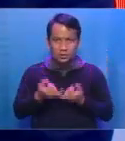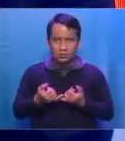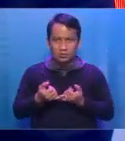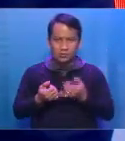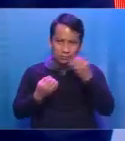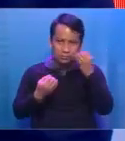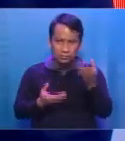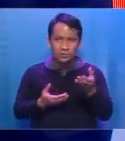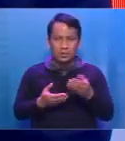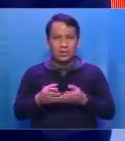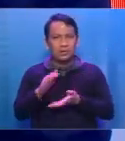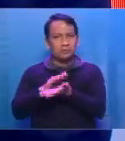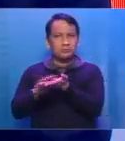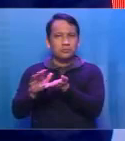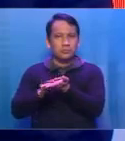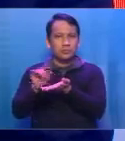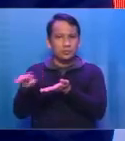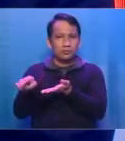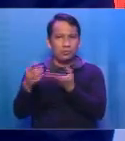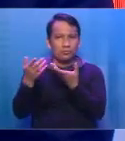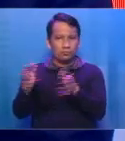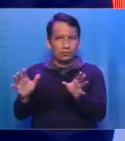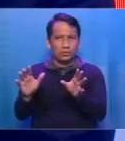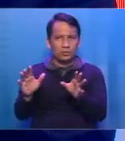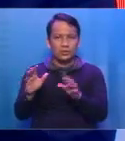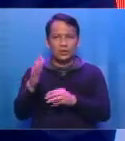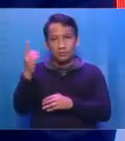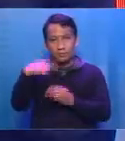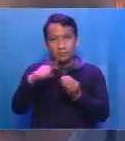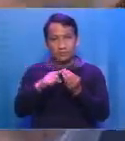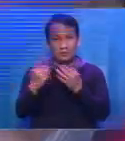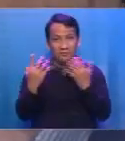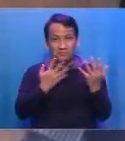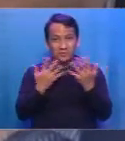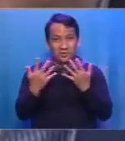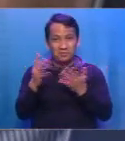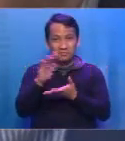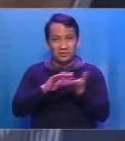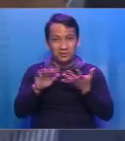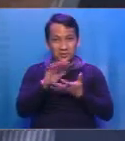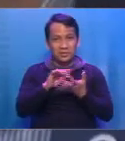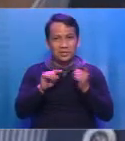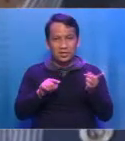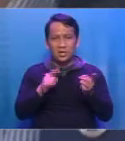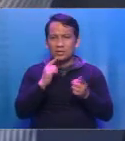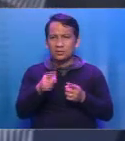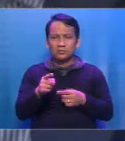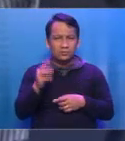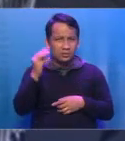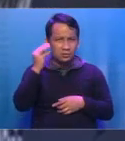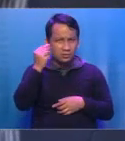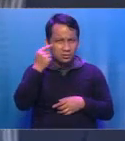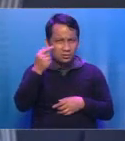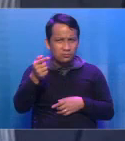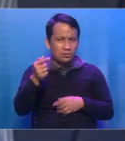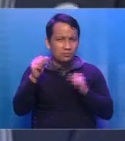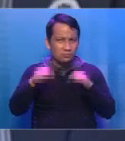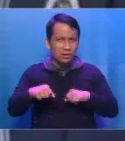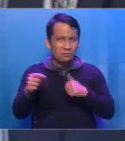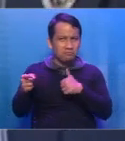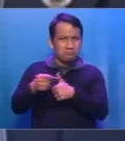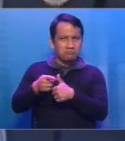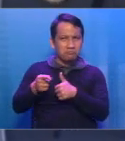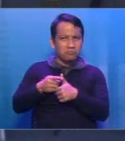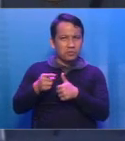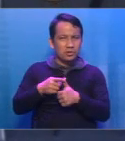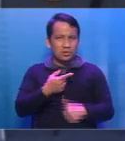lang ay pardon na siya sa issue ng Mañanita. Ayon kay Justice Secretary Minardo Guevara, kailangan munang